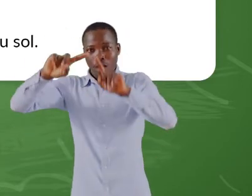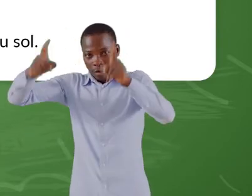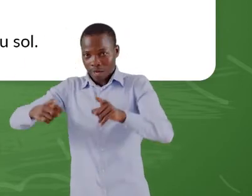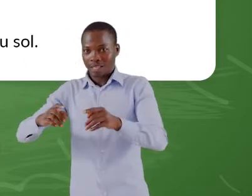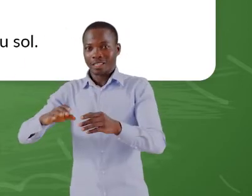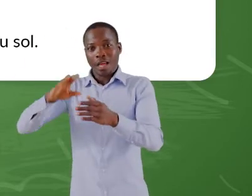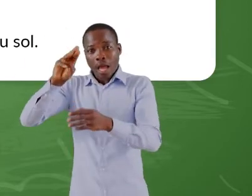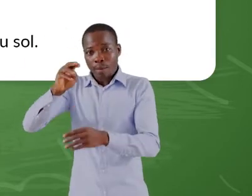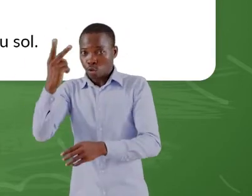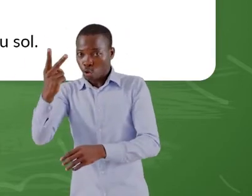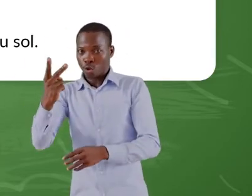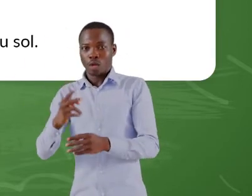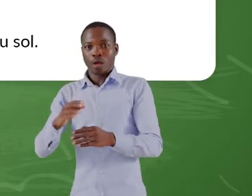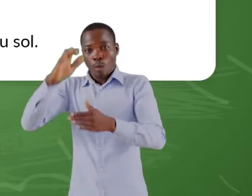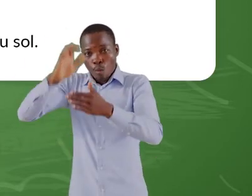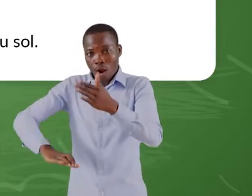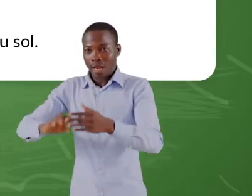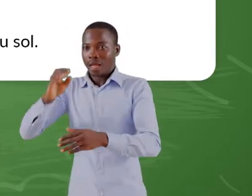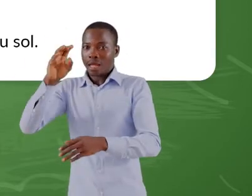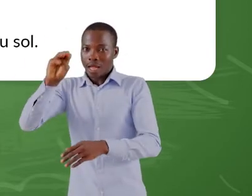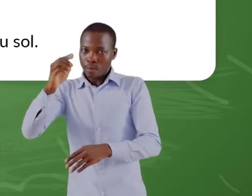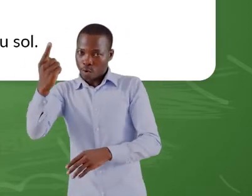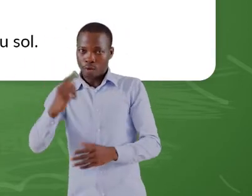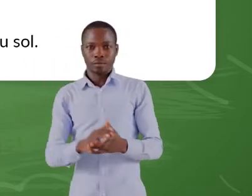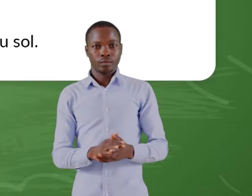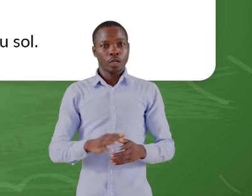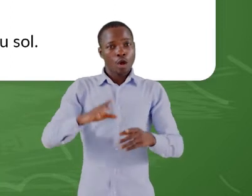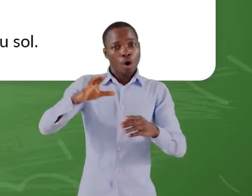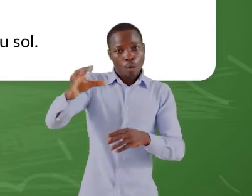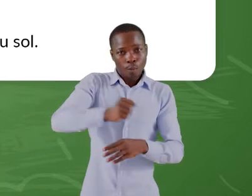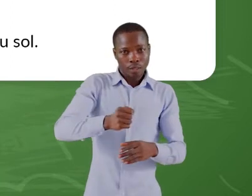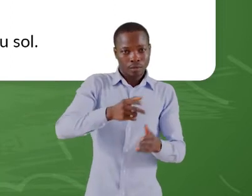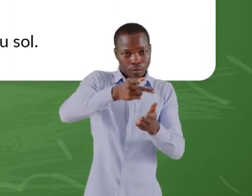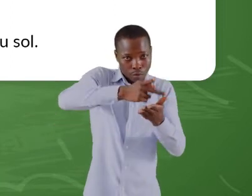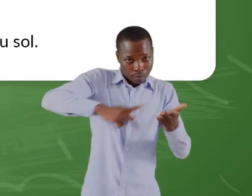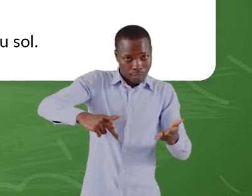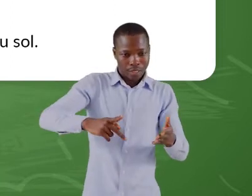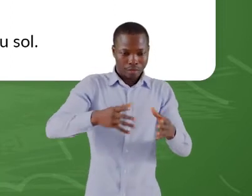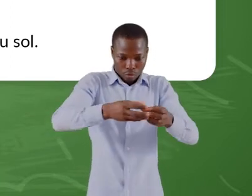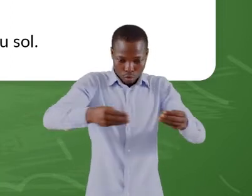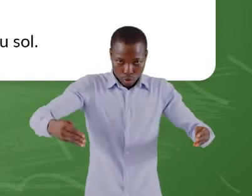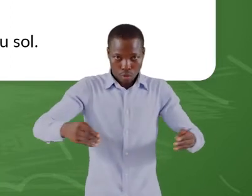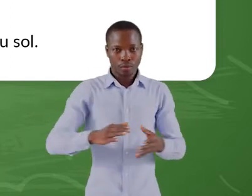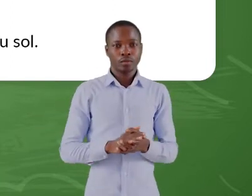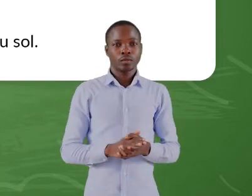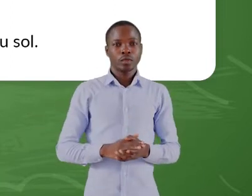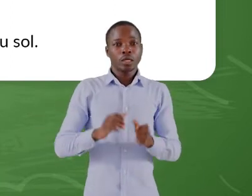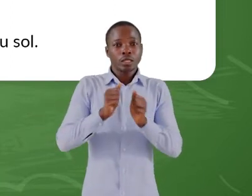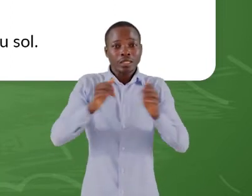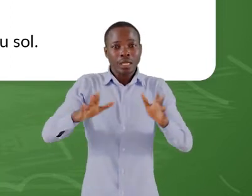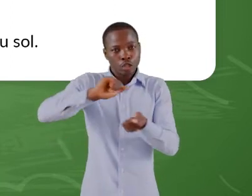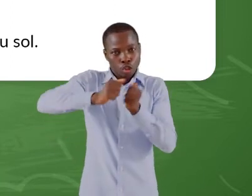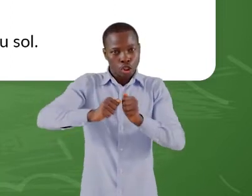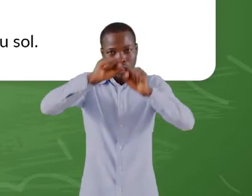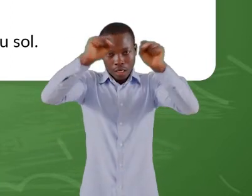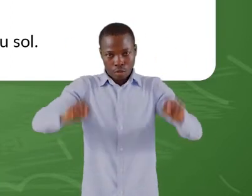parenthèses, M2 moins M1. On prélève ensuite un échantillon de sol sans modifier